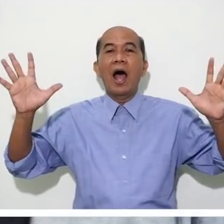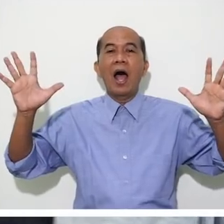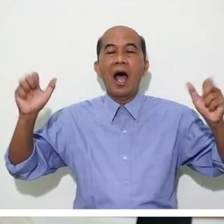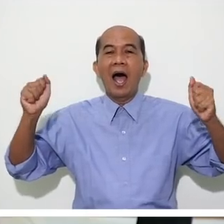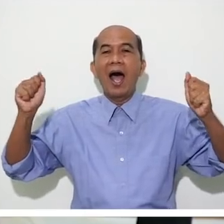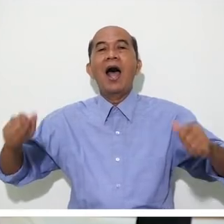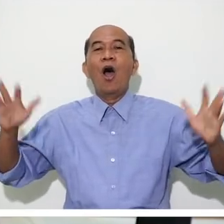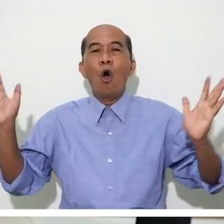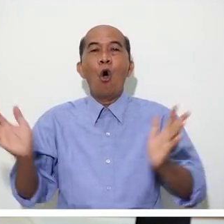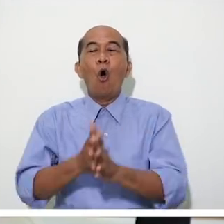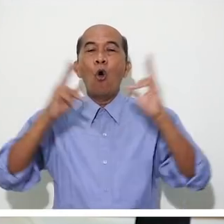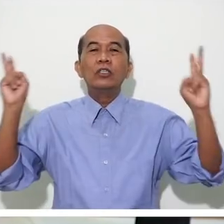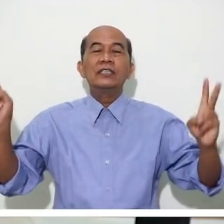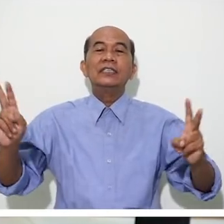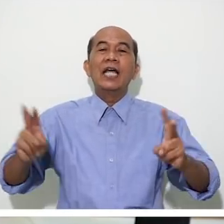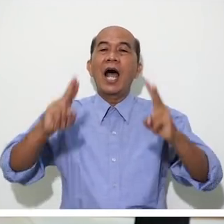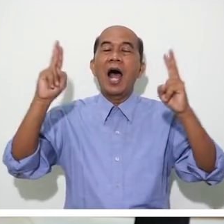Hosiana,